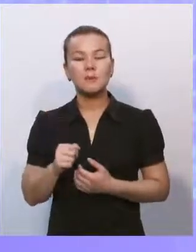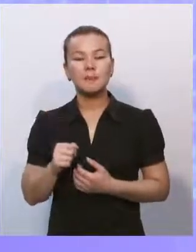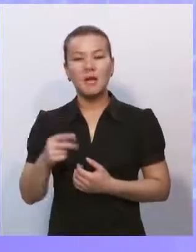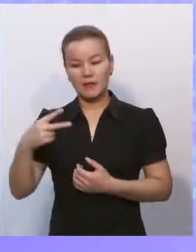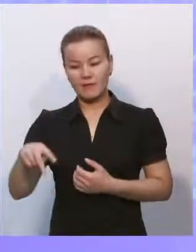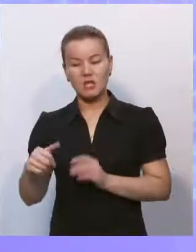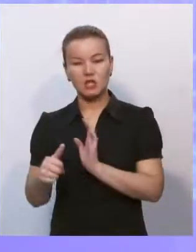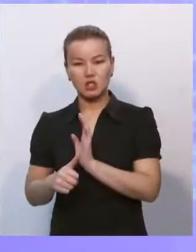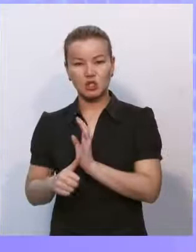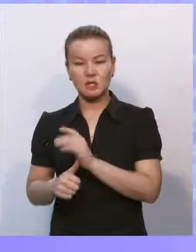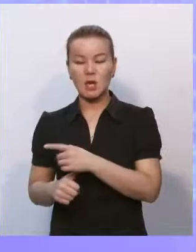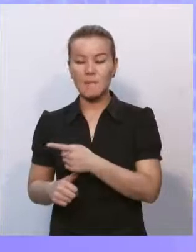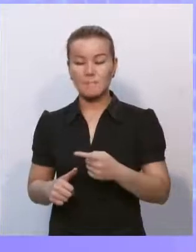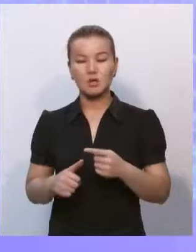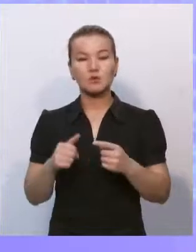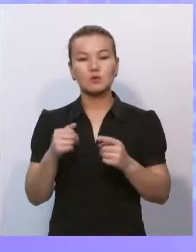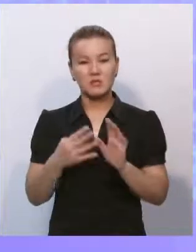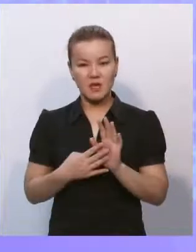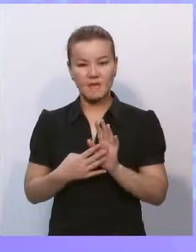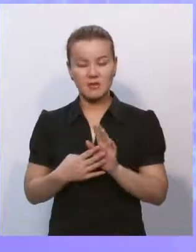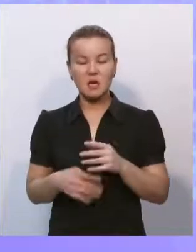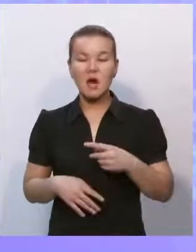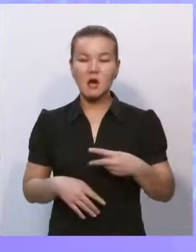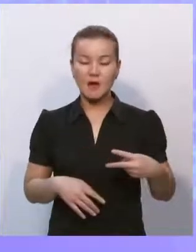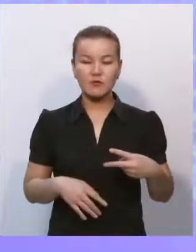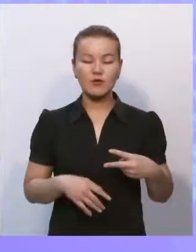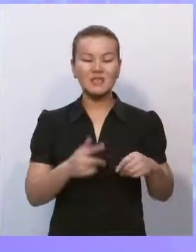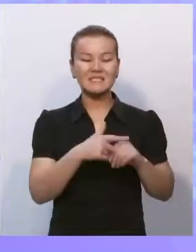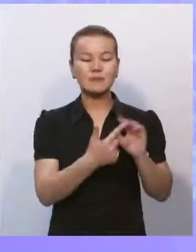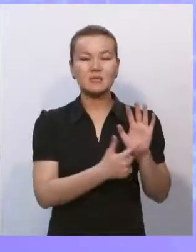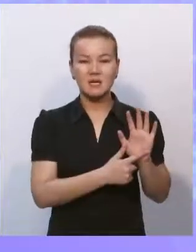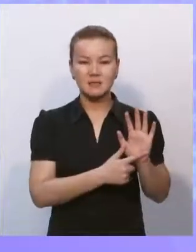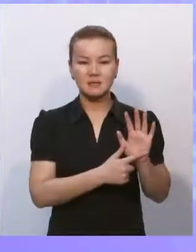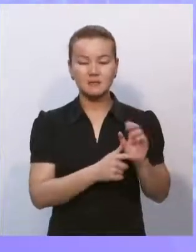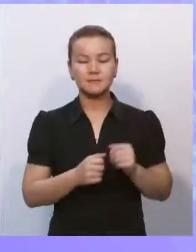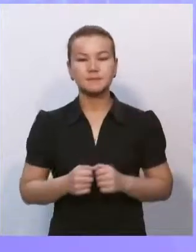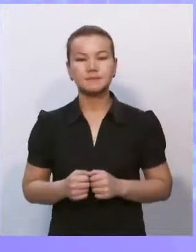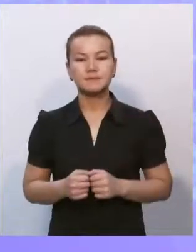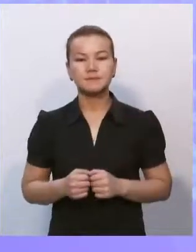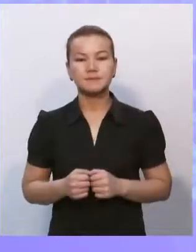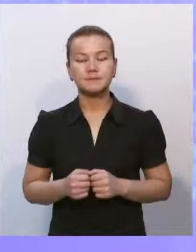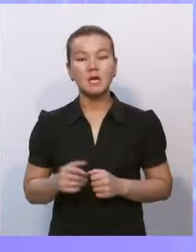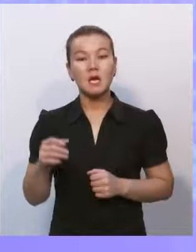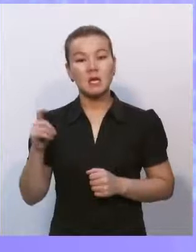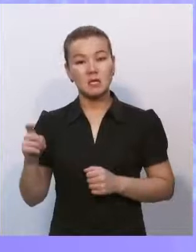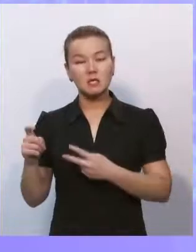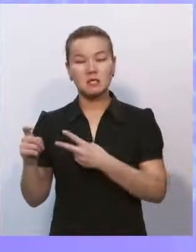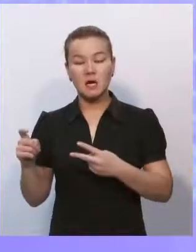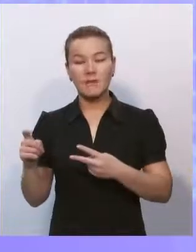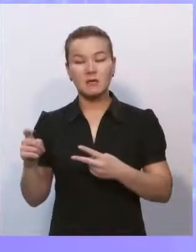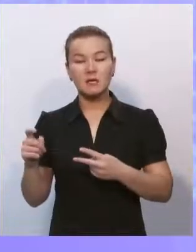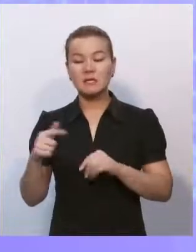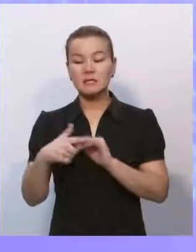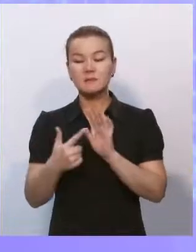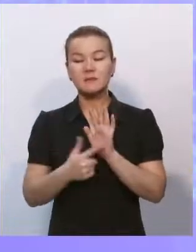26 минус 9 равно 17 x равен